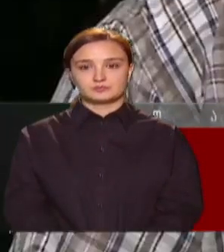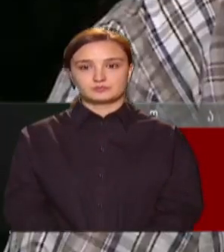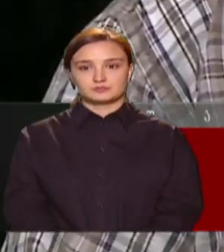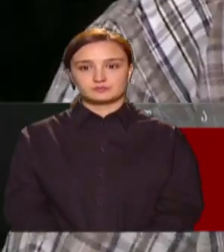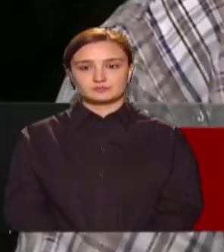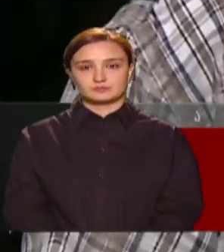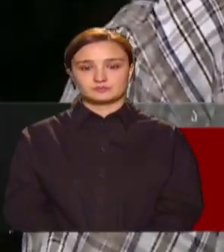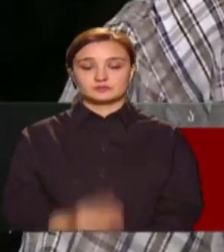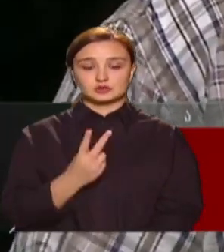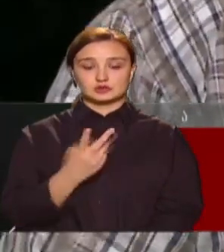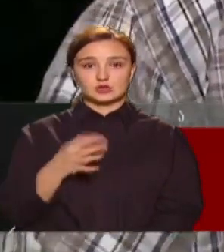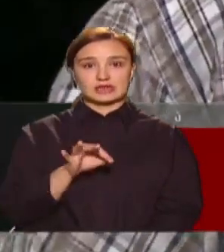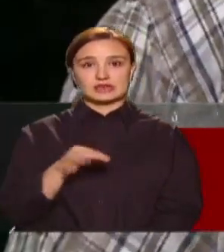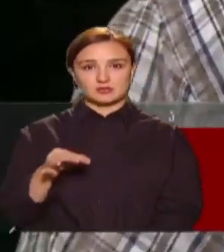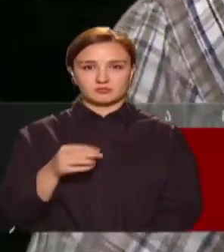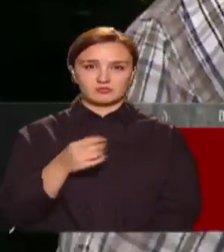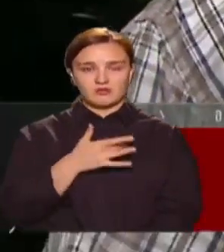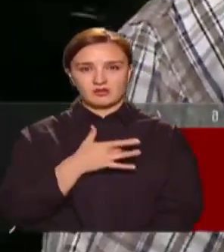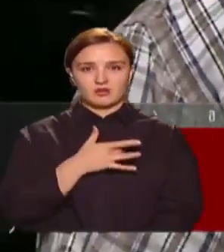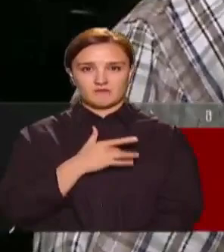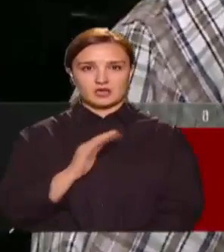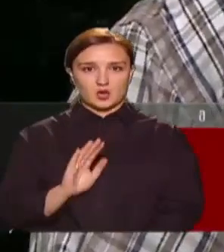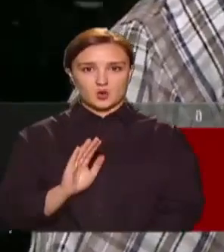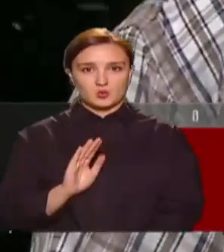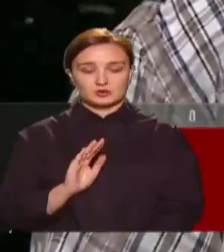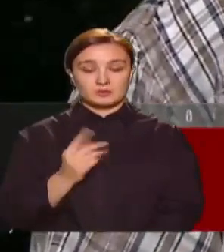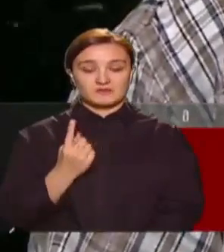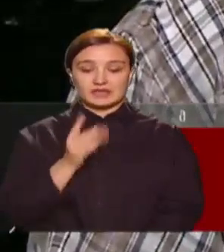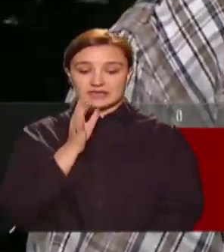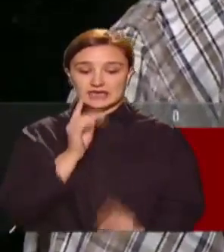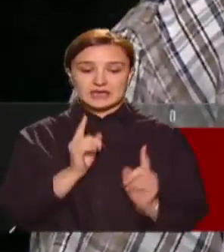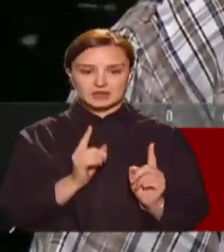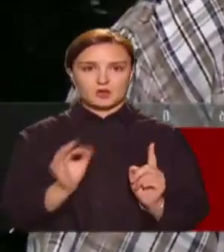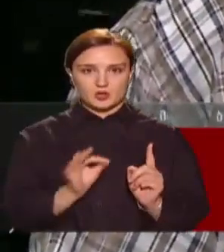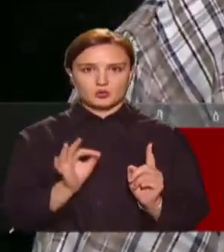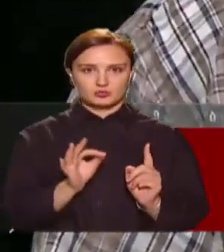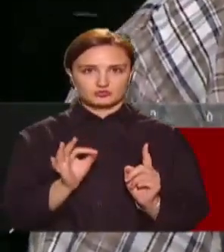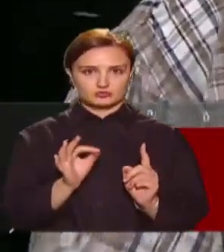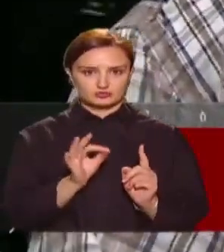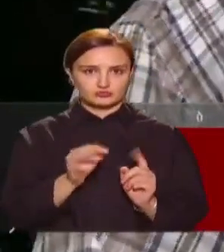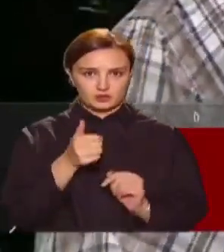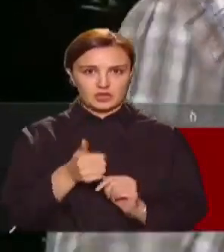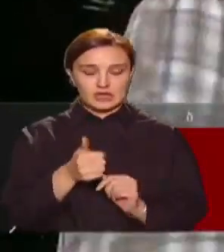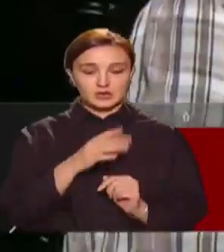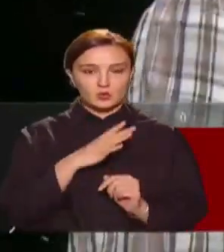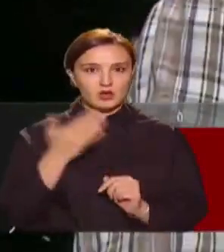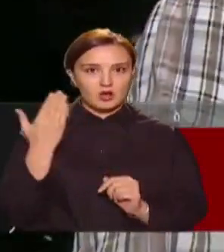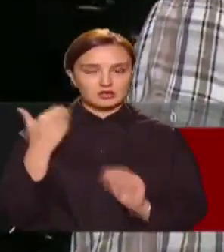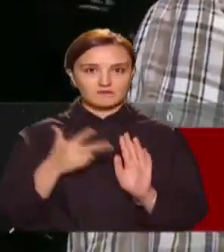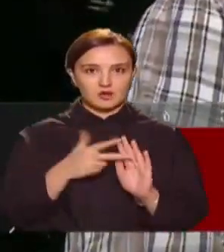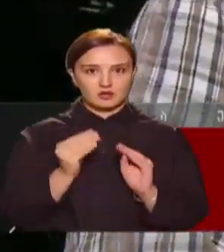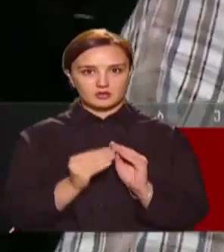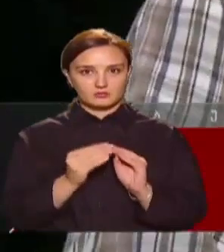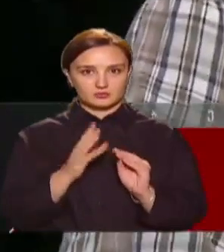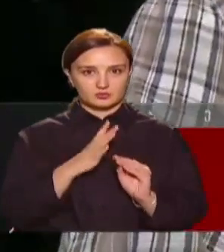Sana 24 tetris var oldu diye kuaks. Tırnak tabzı ara uşas. Kargiya, mi doğru iyi kontrol ediyor. Orada ati tetri